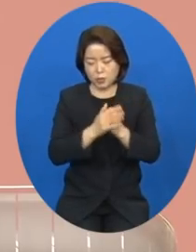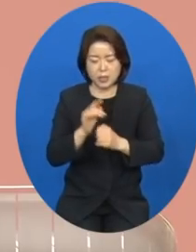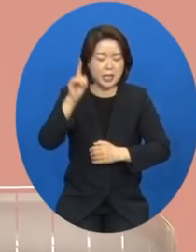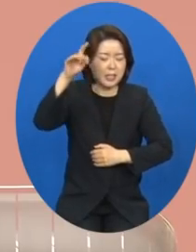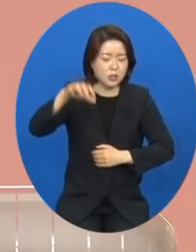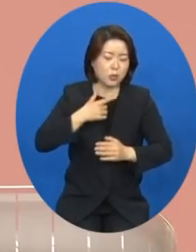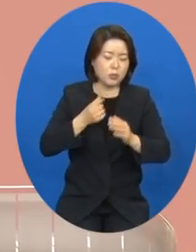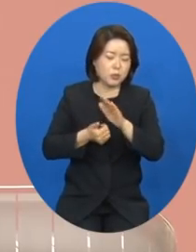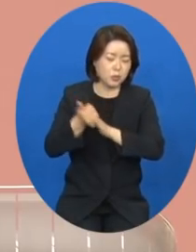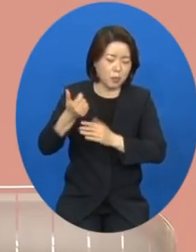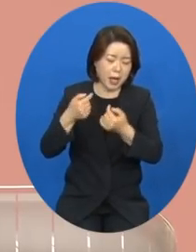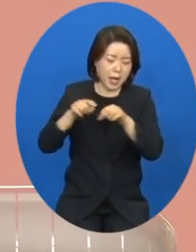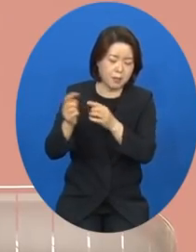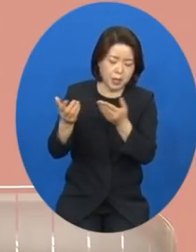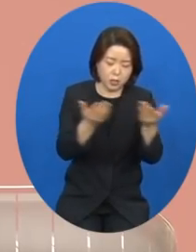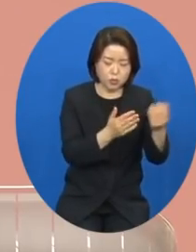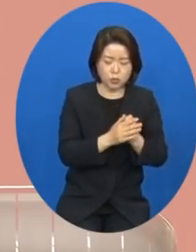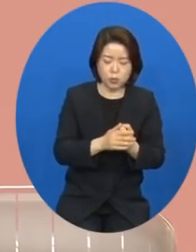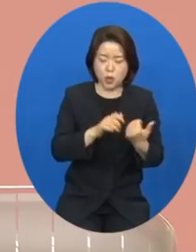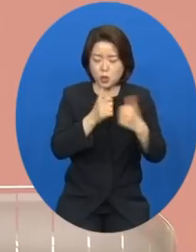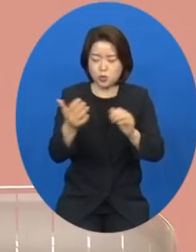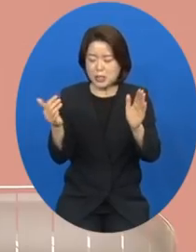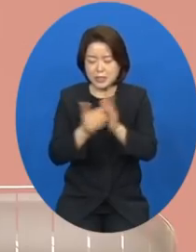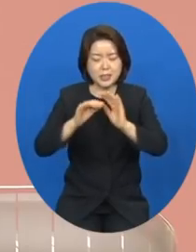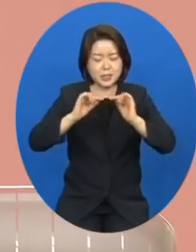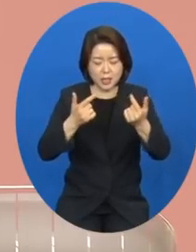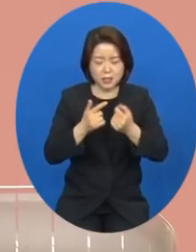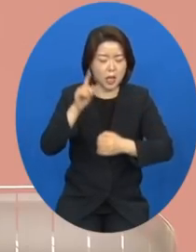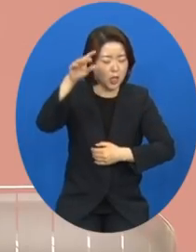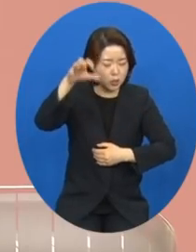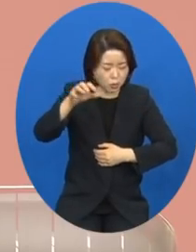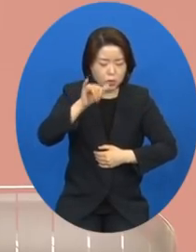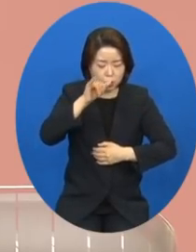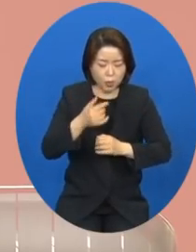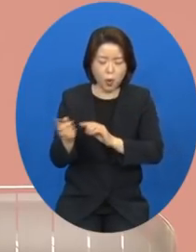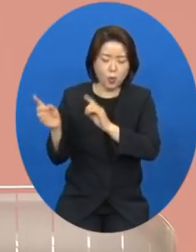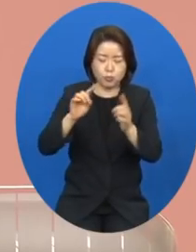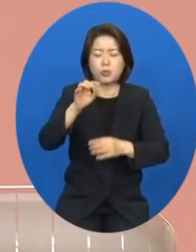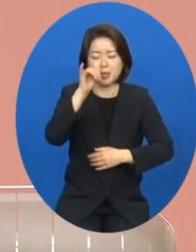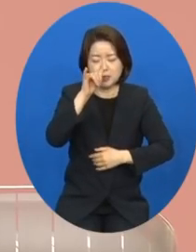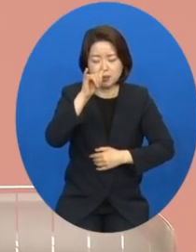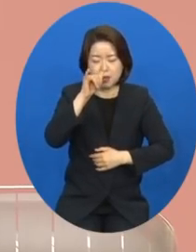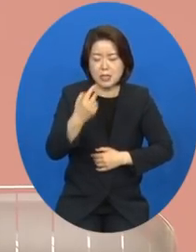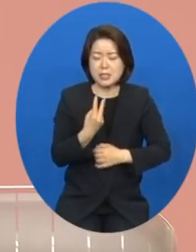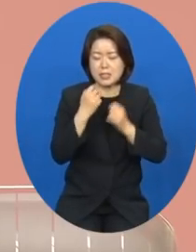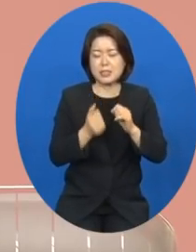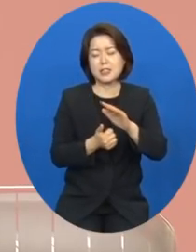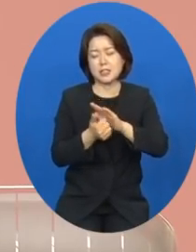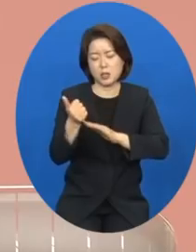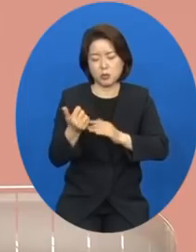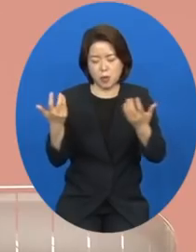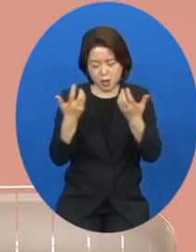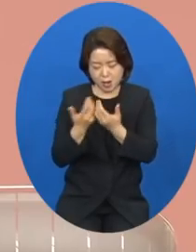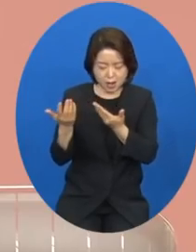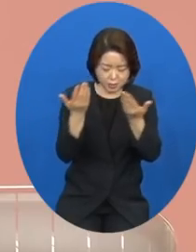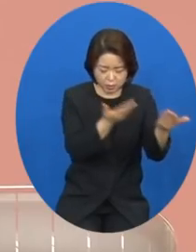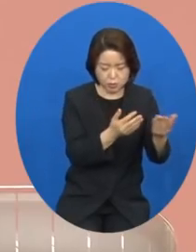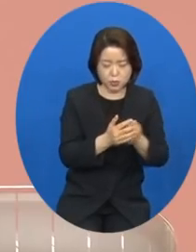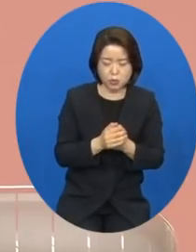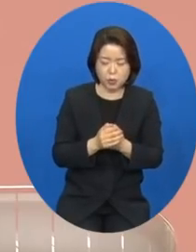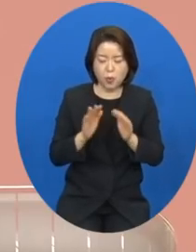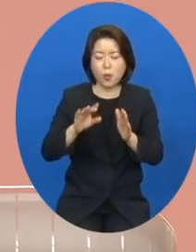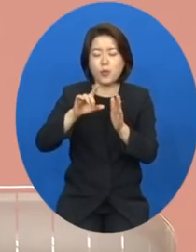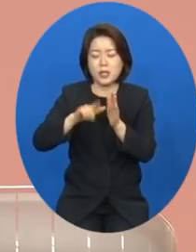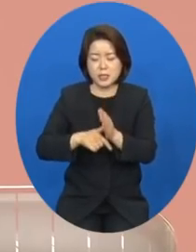해주시고 죽음이 다가 아니라 천국과 푸 알에 있음을 그 산 소망으로 가득 채워 주시옵소서 2시간